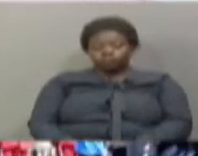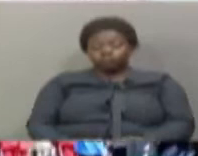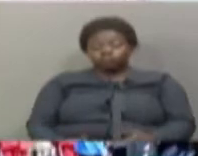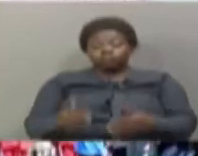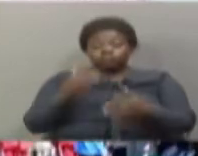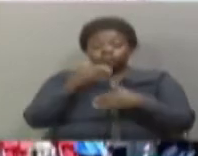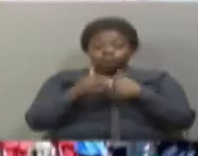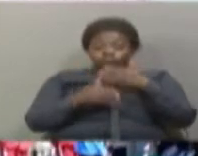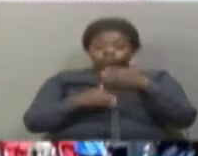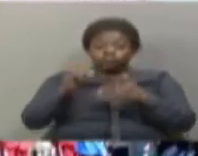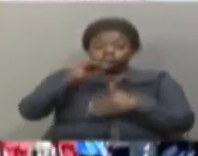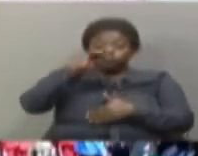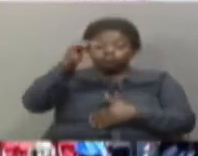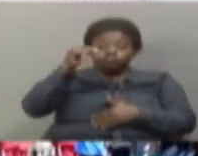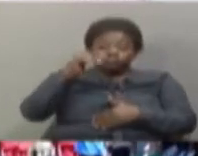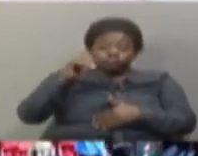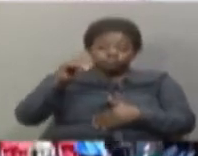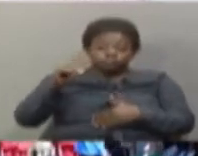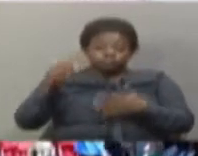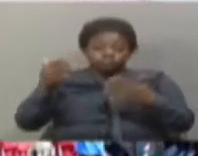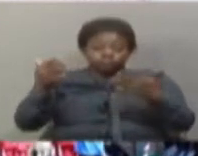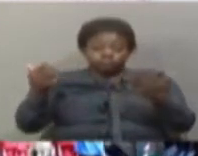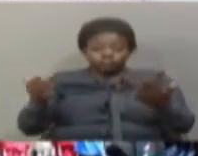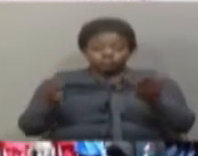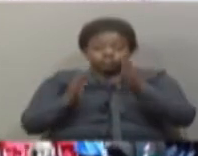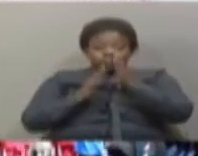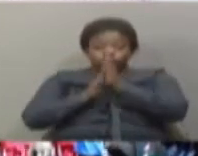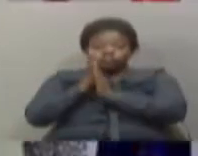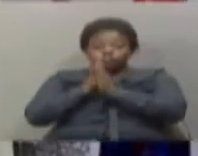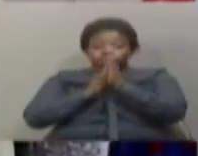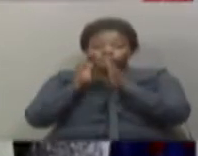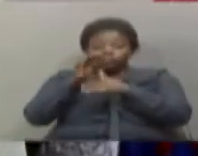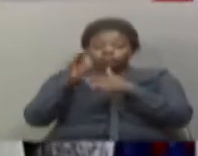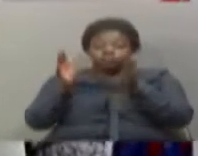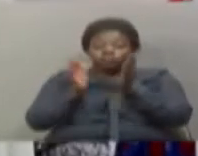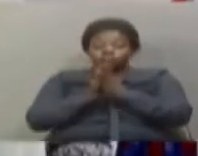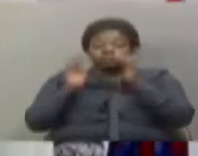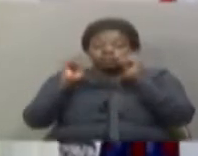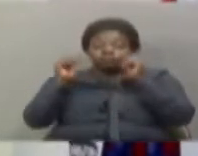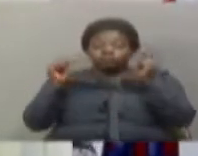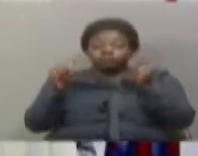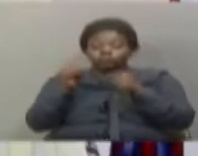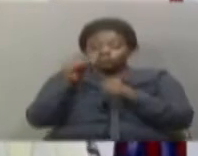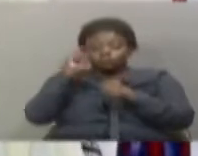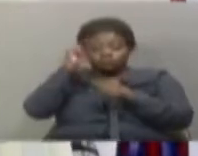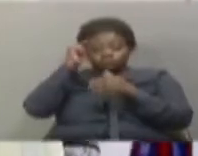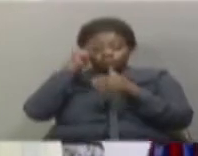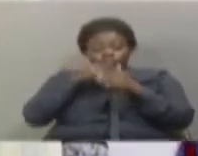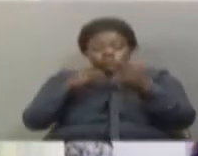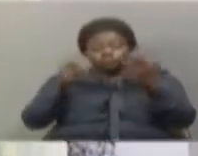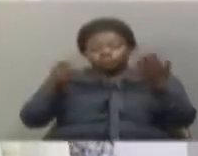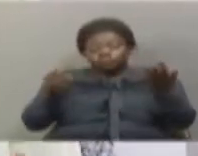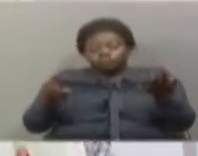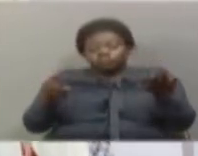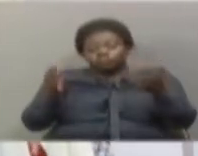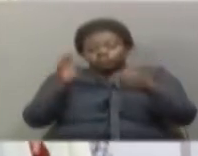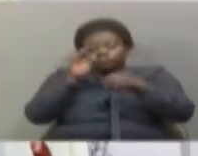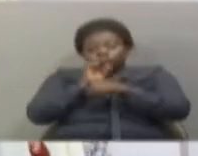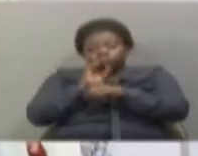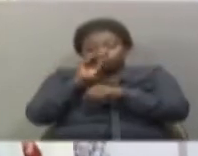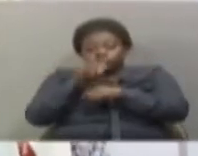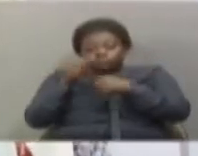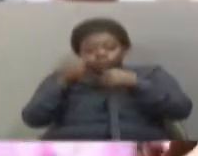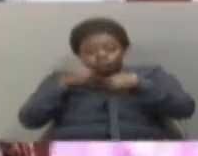Kizimbiddwa mu lusozi emisaali olubadde lwettanire nnyo abasamize nga baluwanuuza okuba olw'emisambwa. Ekereziya